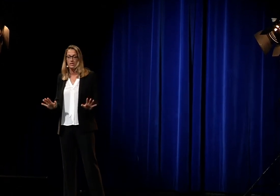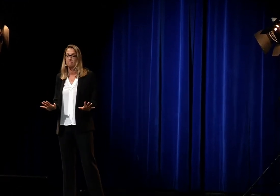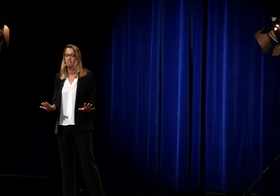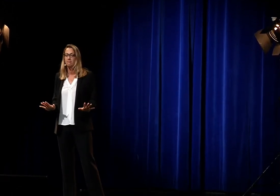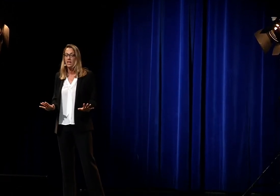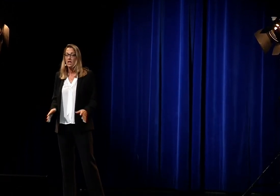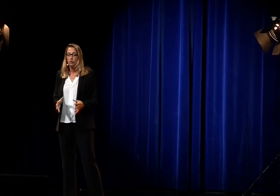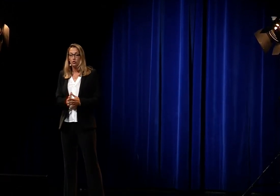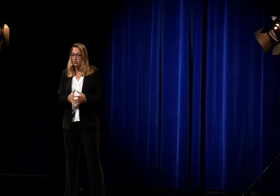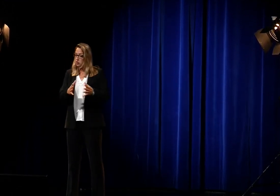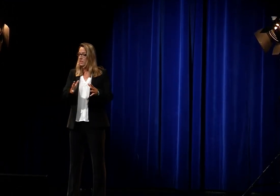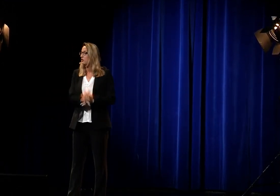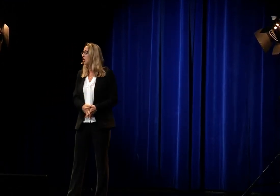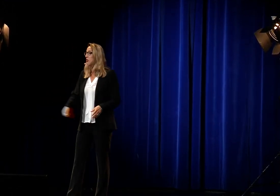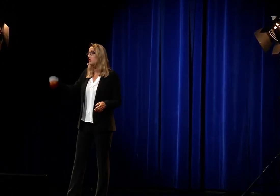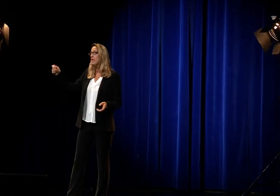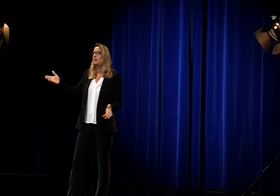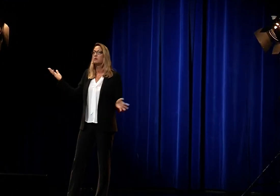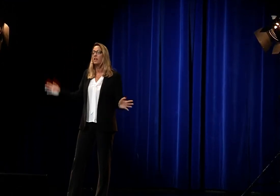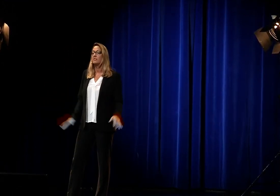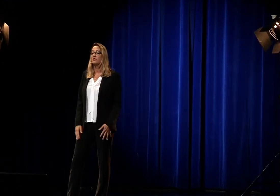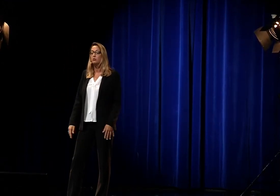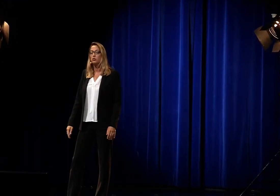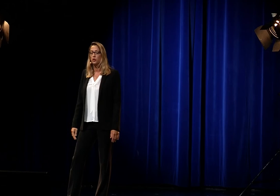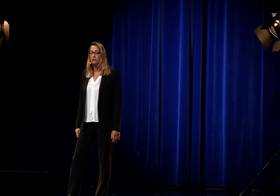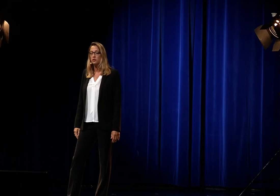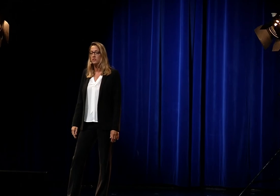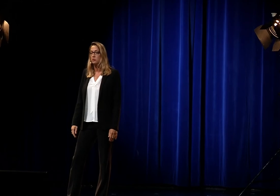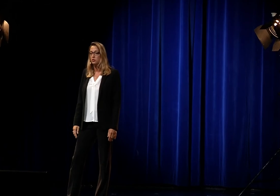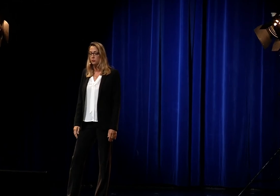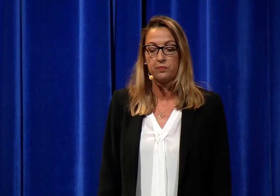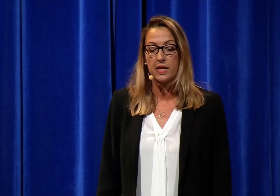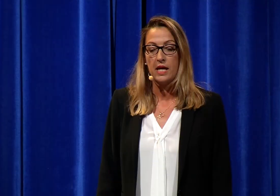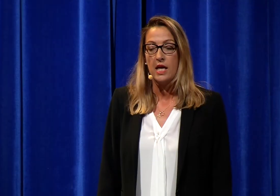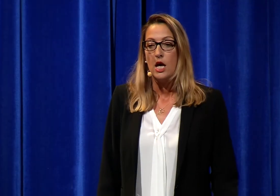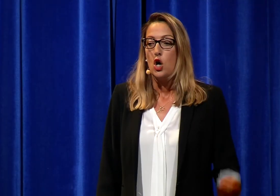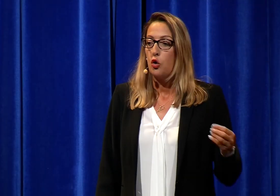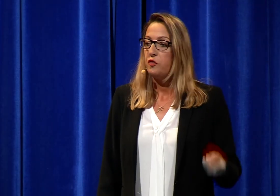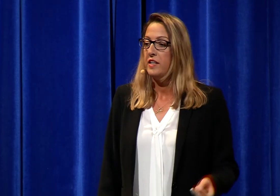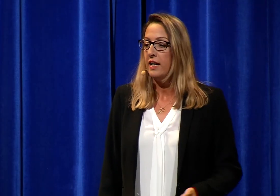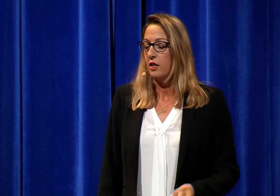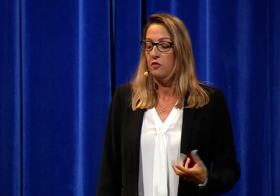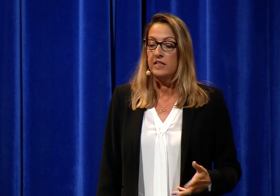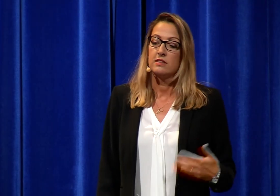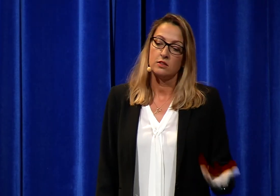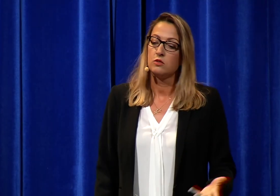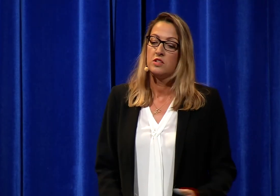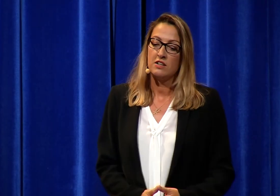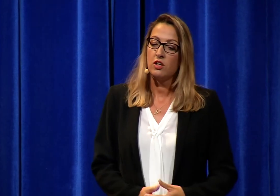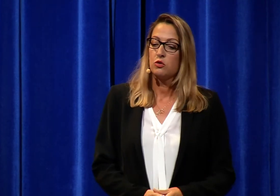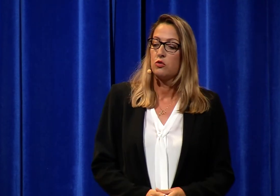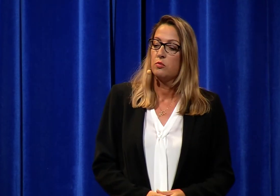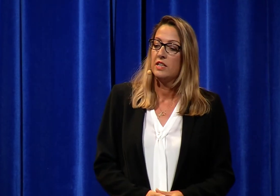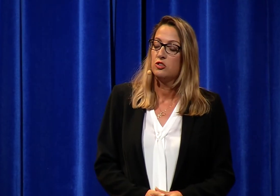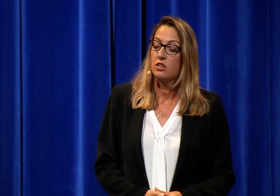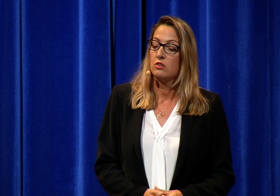toute la journée. Donc, ce manager pensait qu'il allait pouvoir activer le bouton off sur ses émotions. Au final, en fait, vous allez